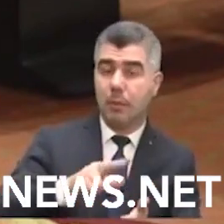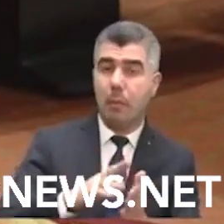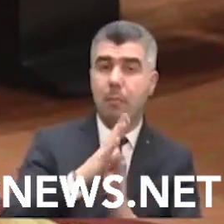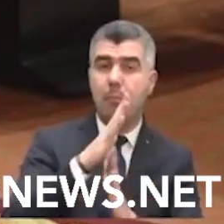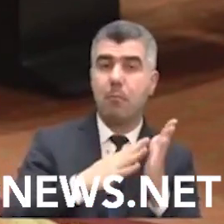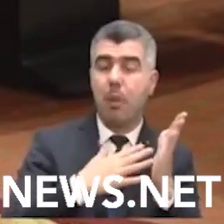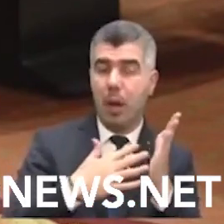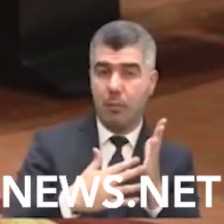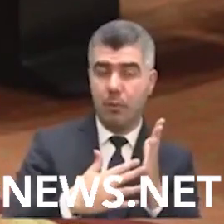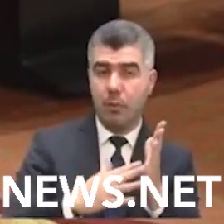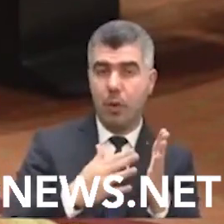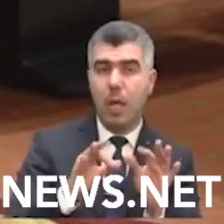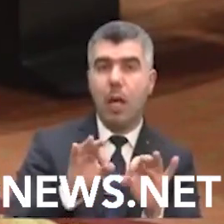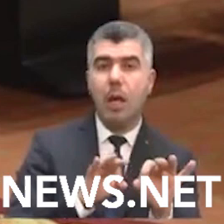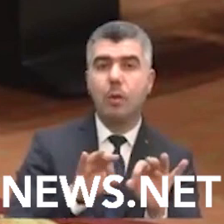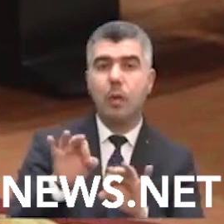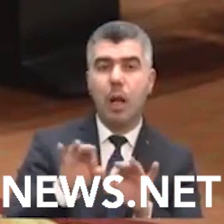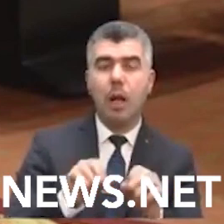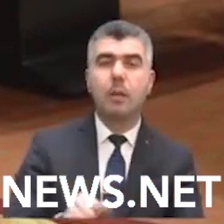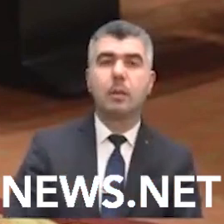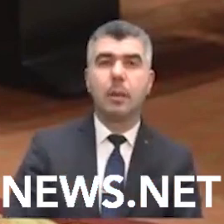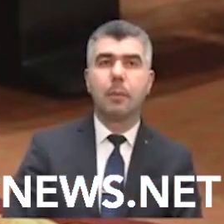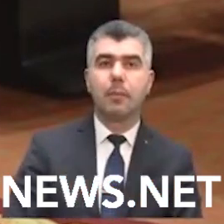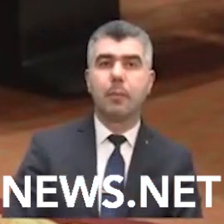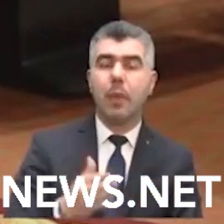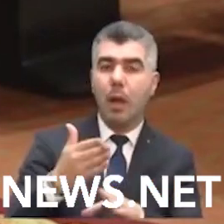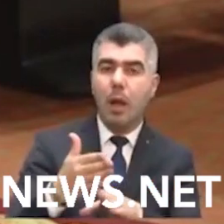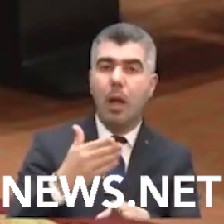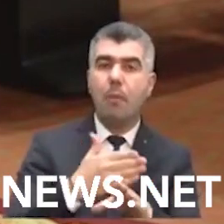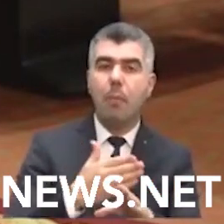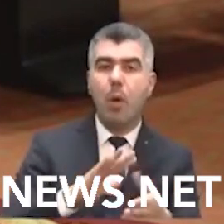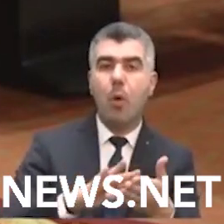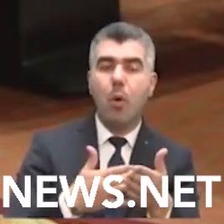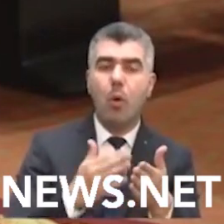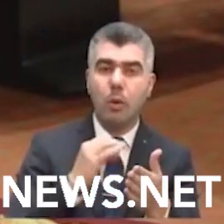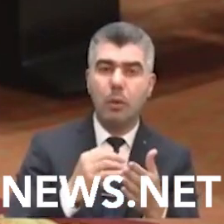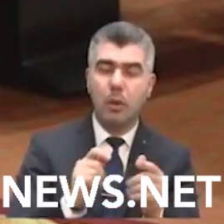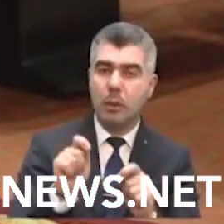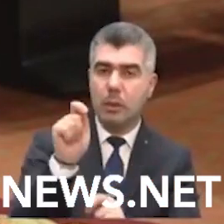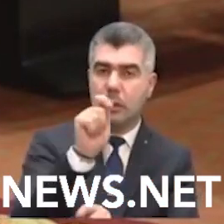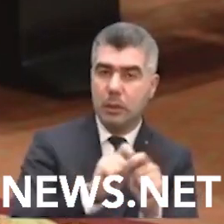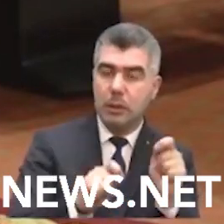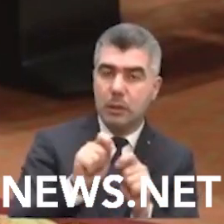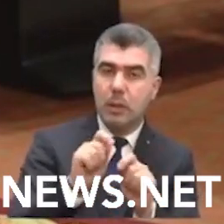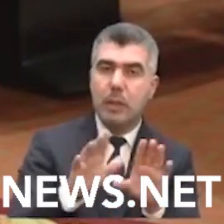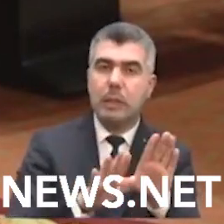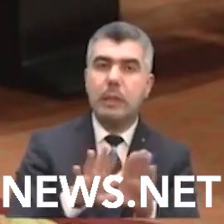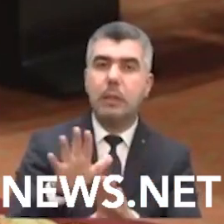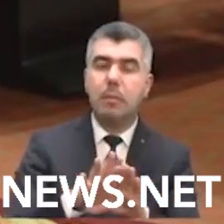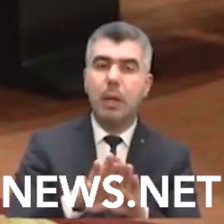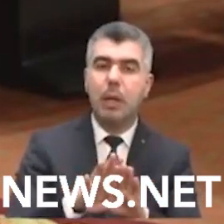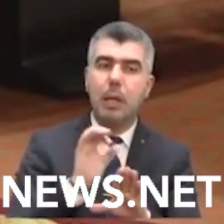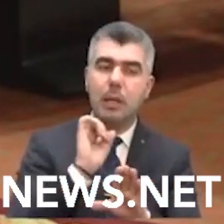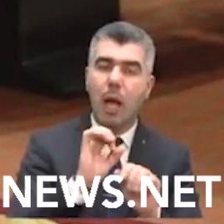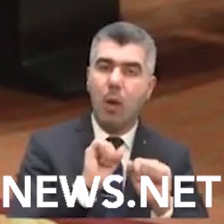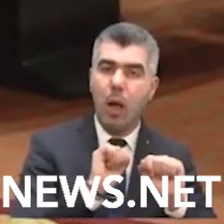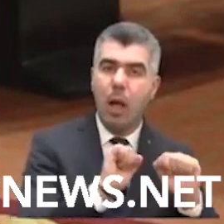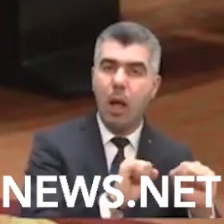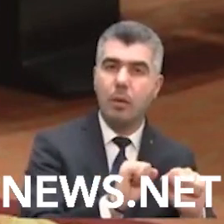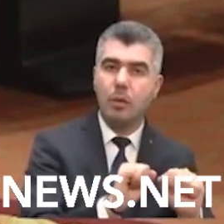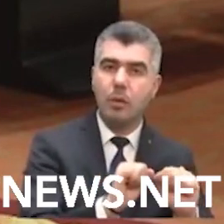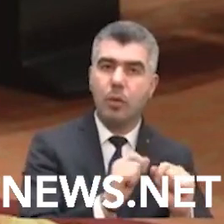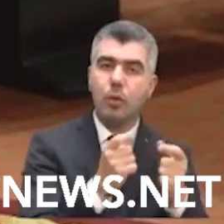فقد تم اعتماد إجراءات تالية: إنجاز دراسات قبلية متعلقة بتحضير التدبير المفوض للنقل